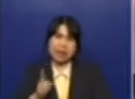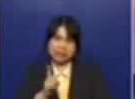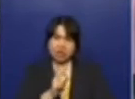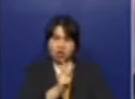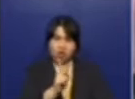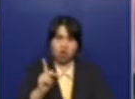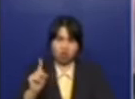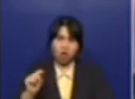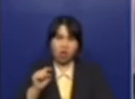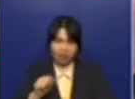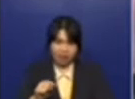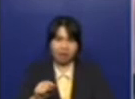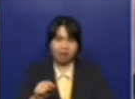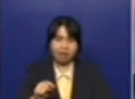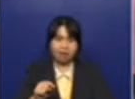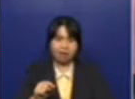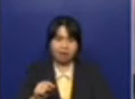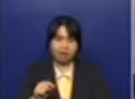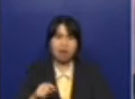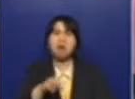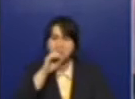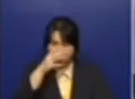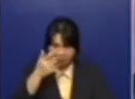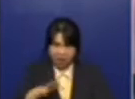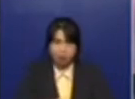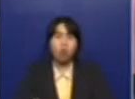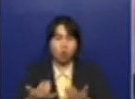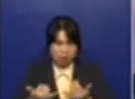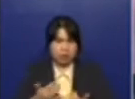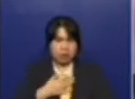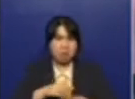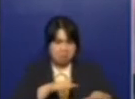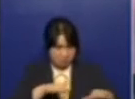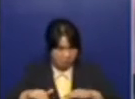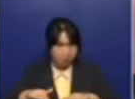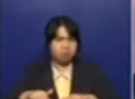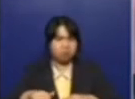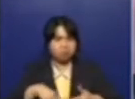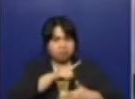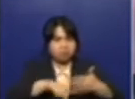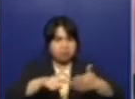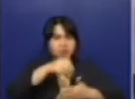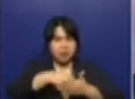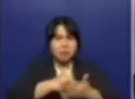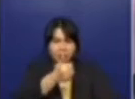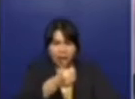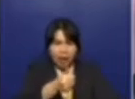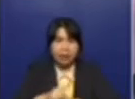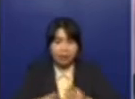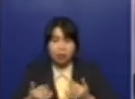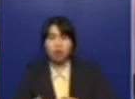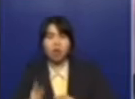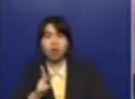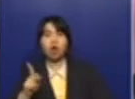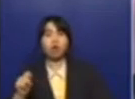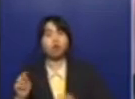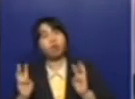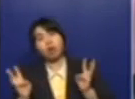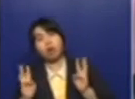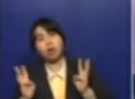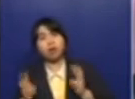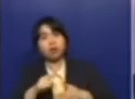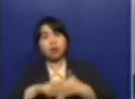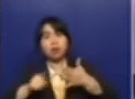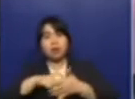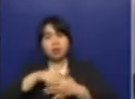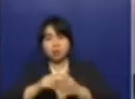องเนี่ยได้บอกว่าวันนี้เขาพร้อมให้จัดมีการเลือกตั้งวันนี้กกต.ไม่มีงานทำครับไม่มีการเลือกตั้งสักอย่